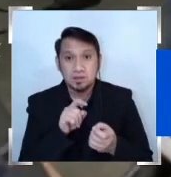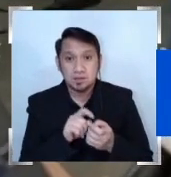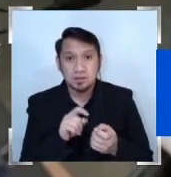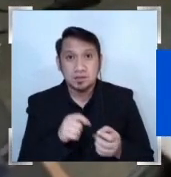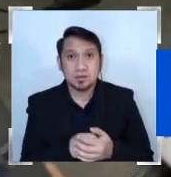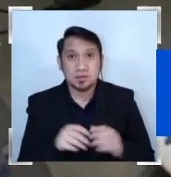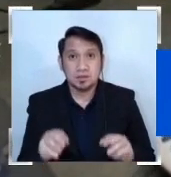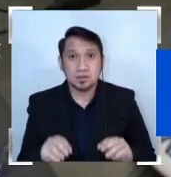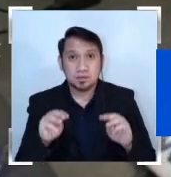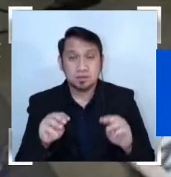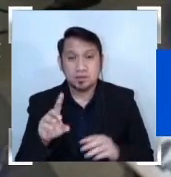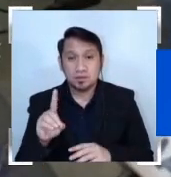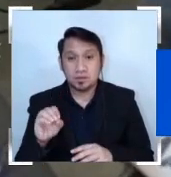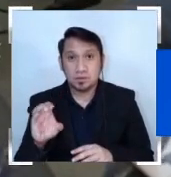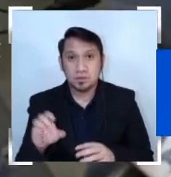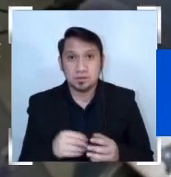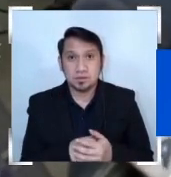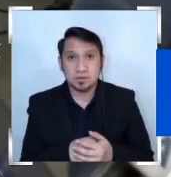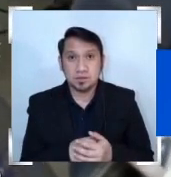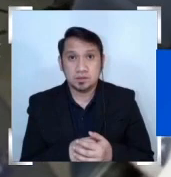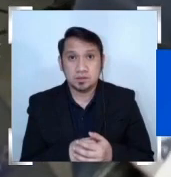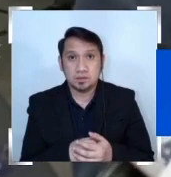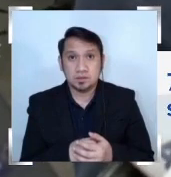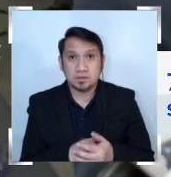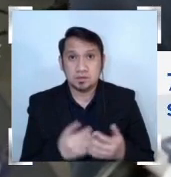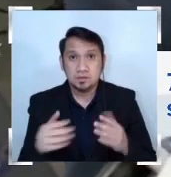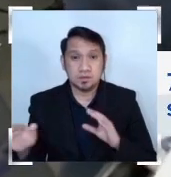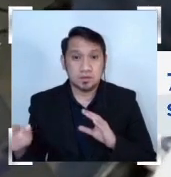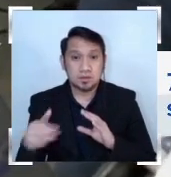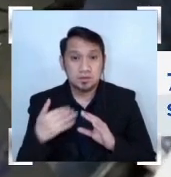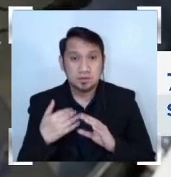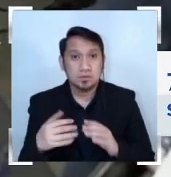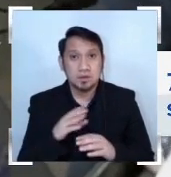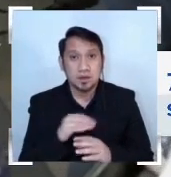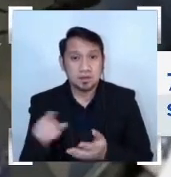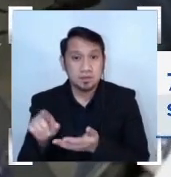DOC copy, the electronically transmitted result, and the printed